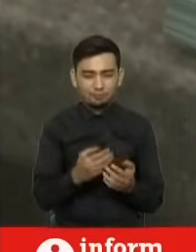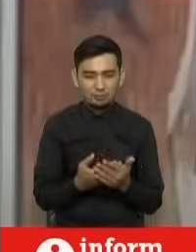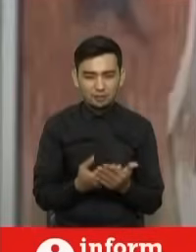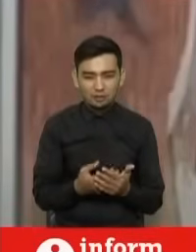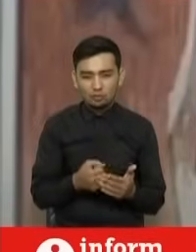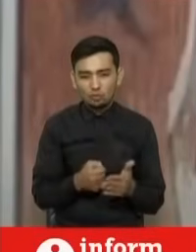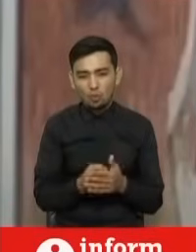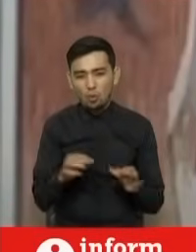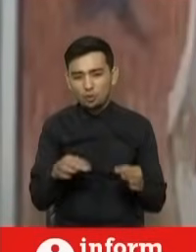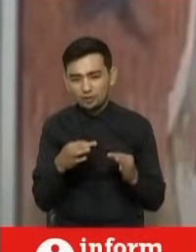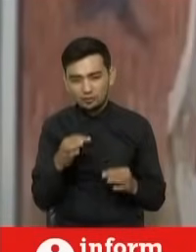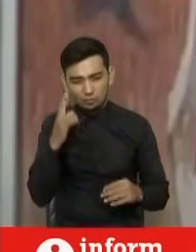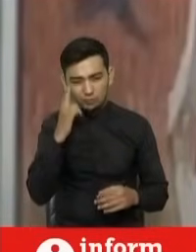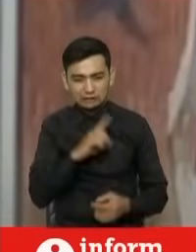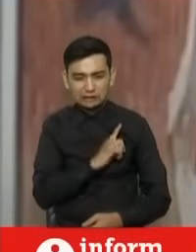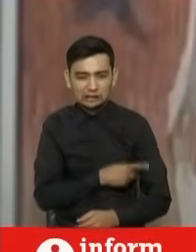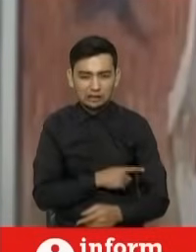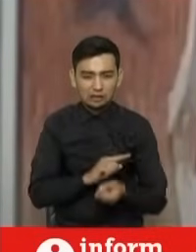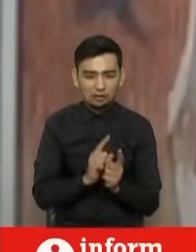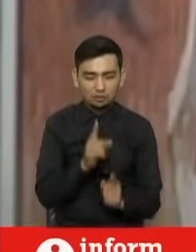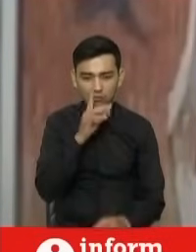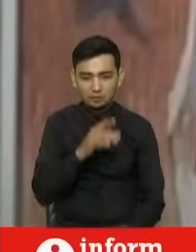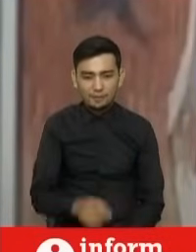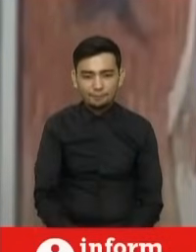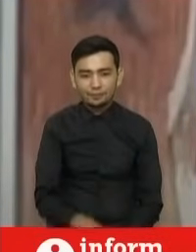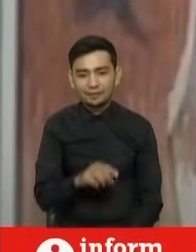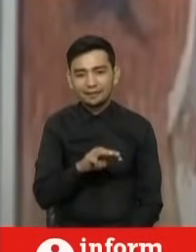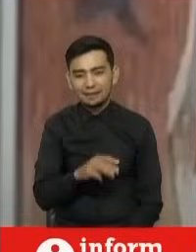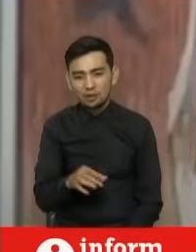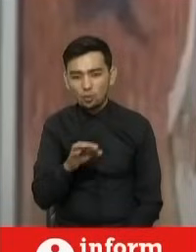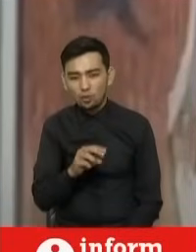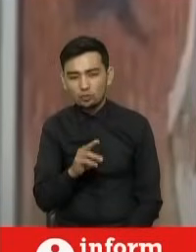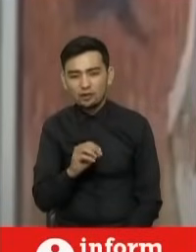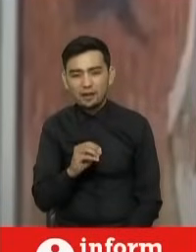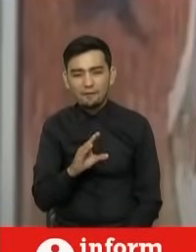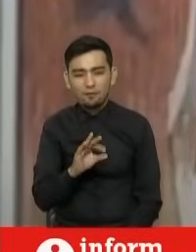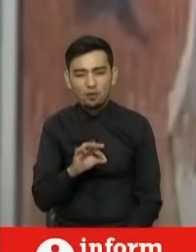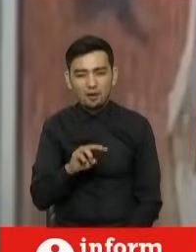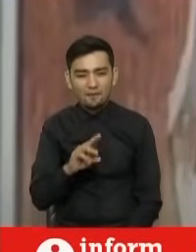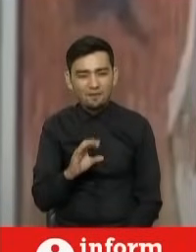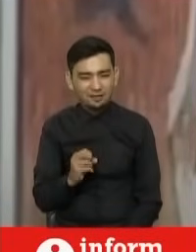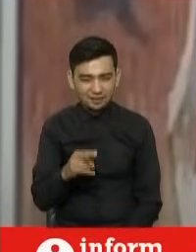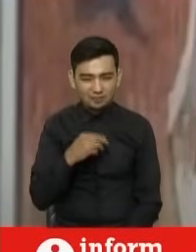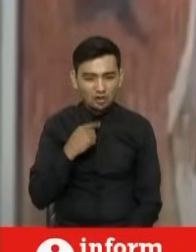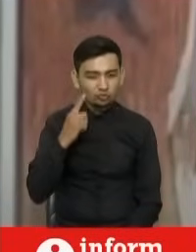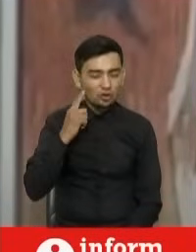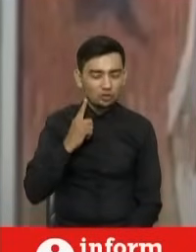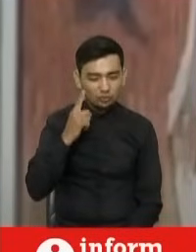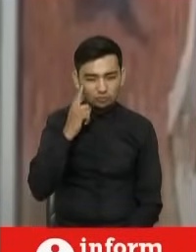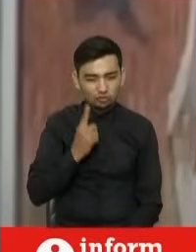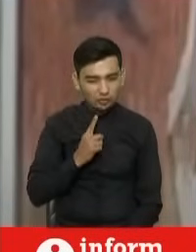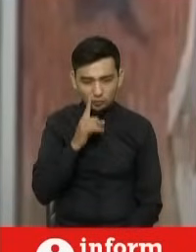до осени. Значительной резкой девальвации тенге я бы не ожидала, потому что в случае